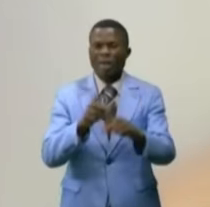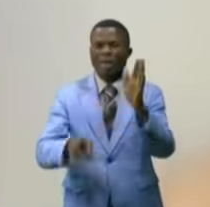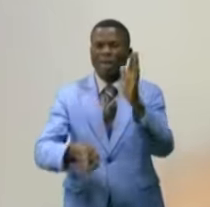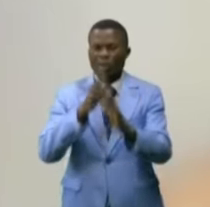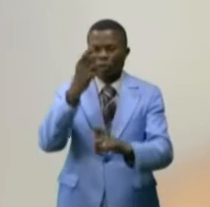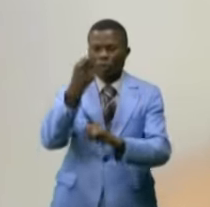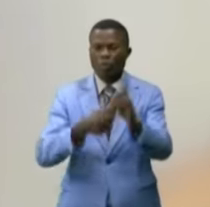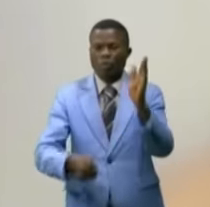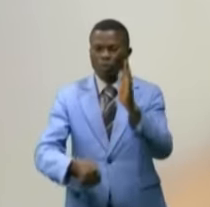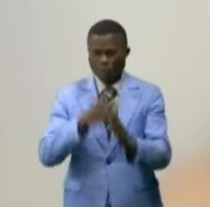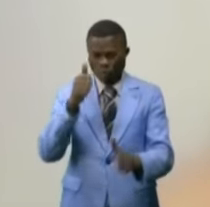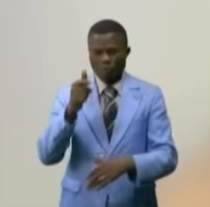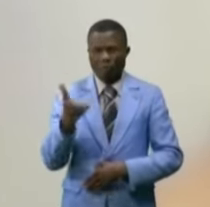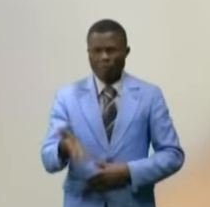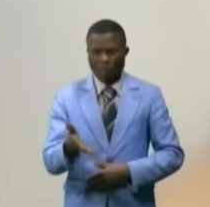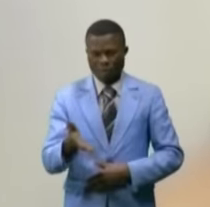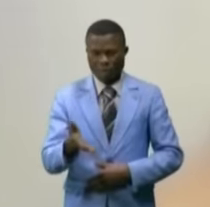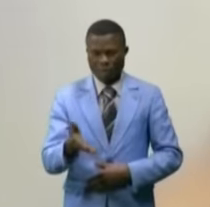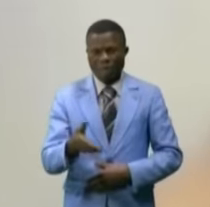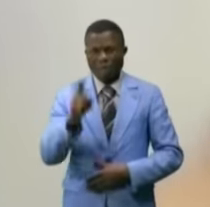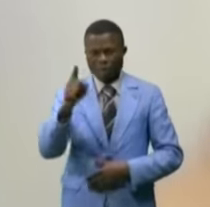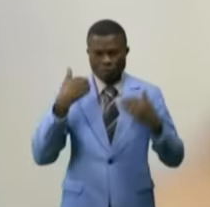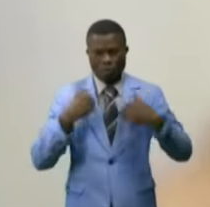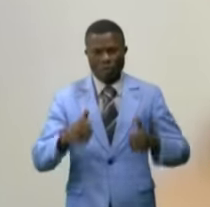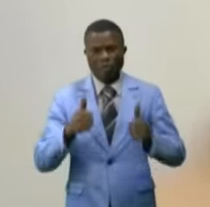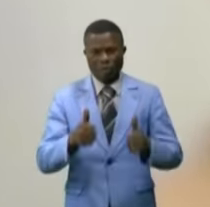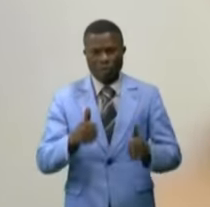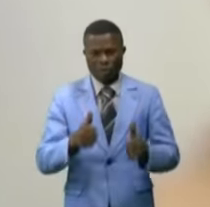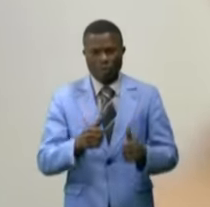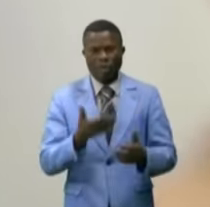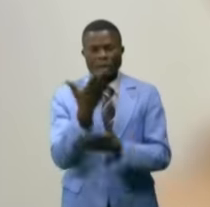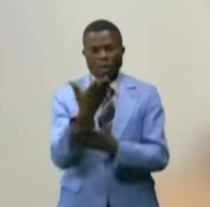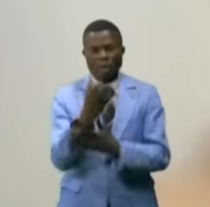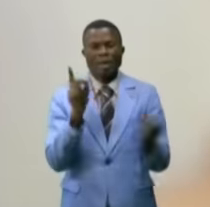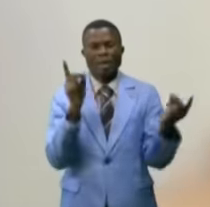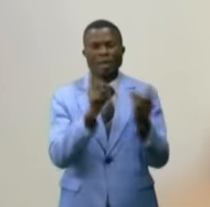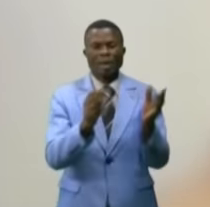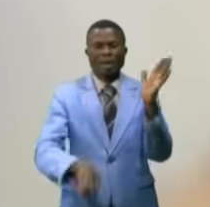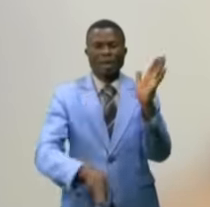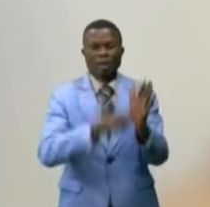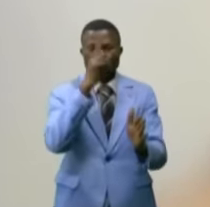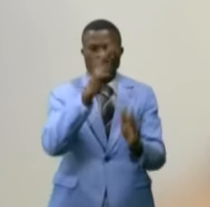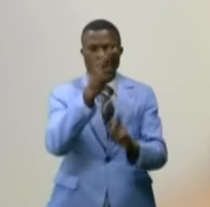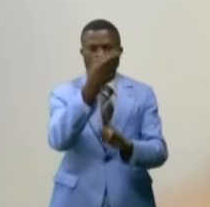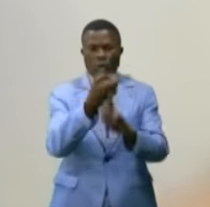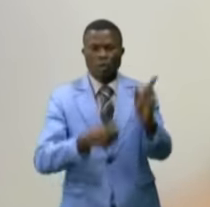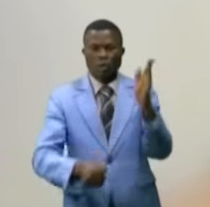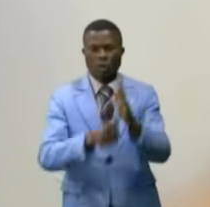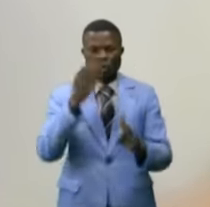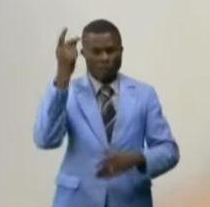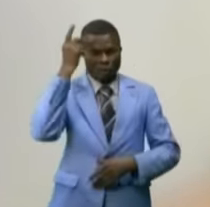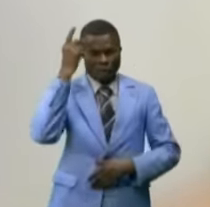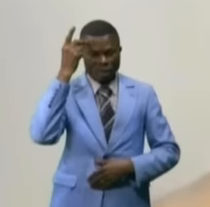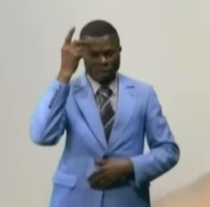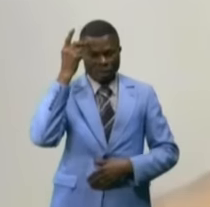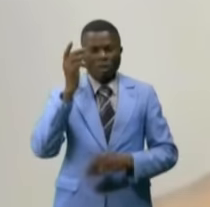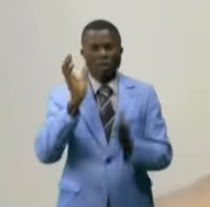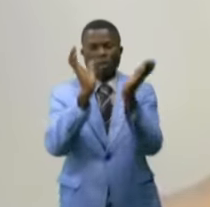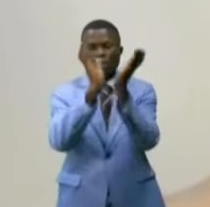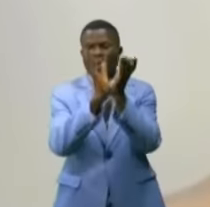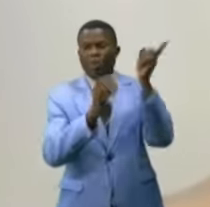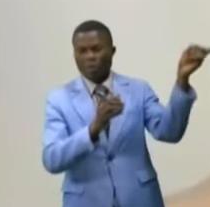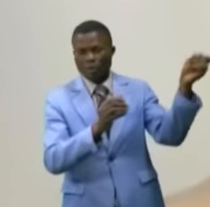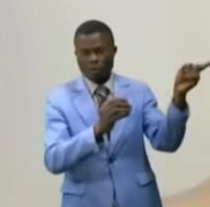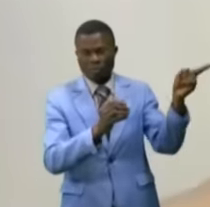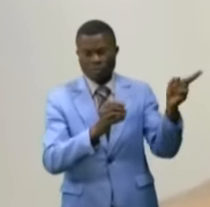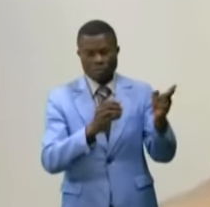Bonjour, c'est Ludovic Jolie, j'espère que vous allez bien. Je vous donne rendez-vous le 12 novembre à Kinshasa, au Stade des Martyrs, pour